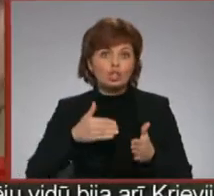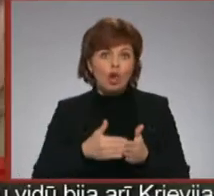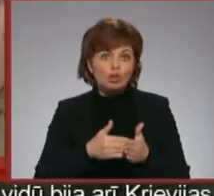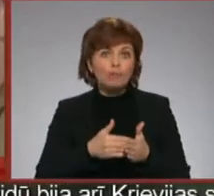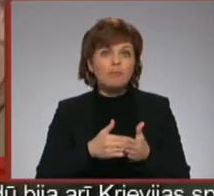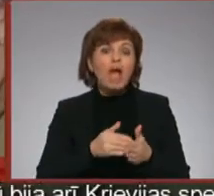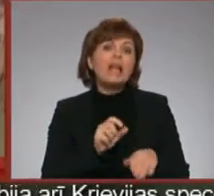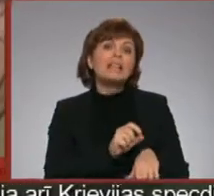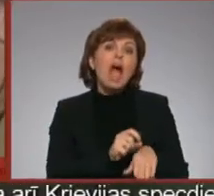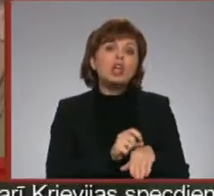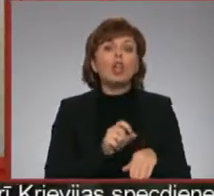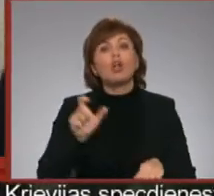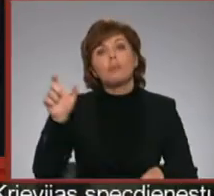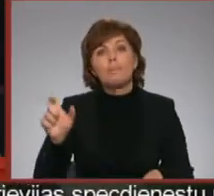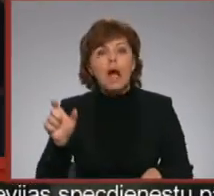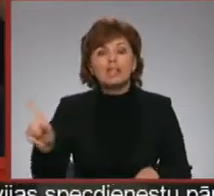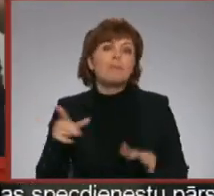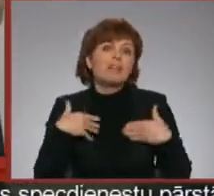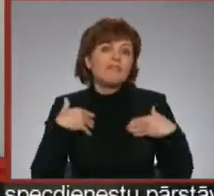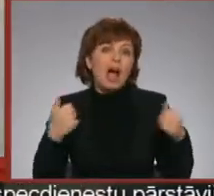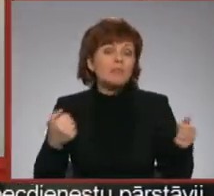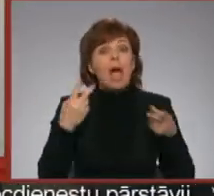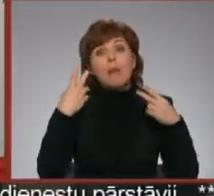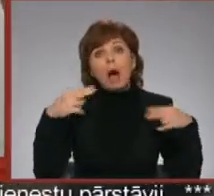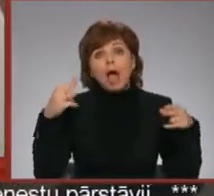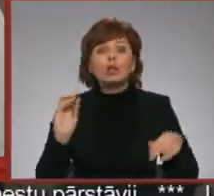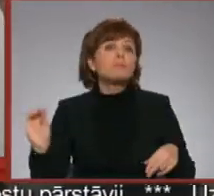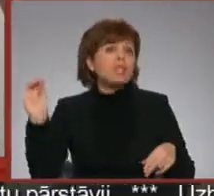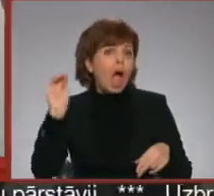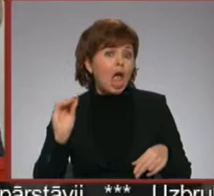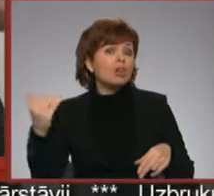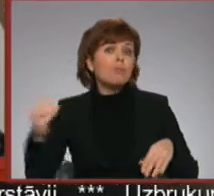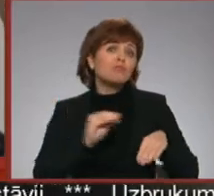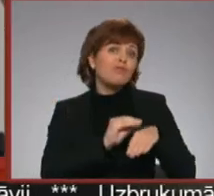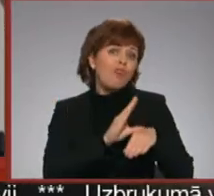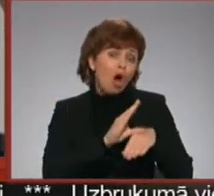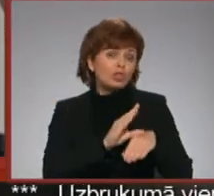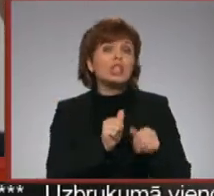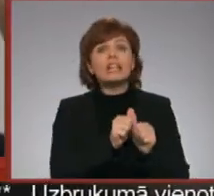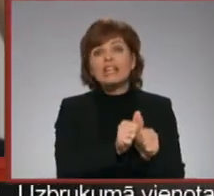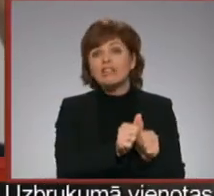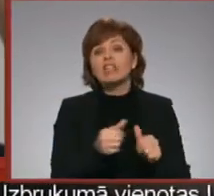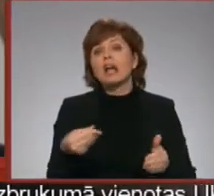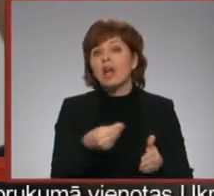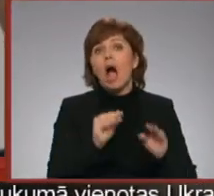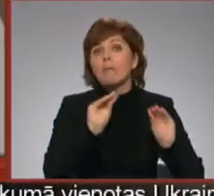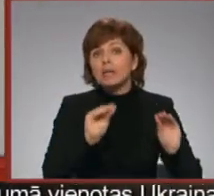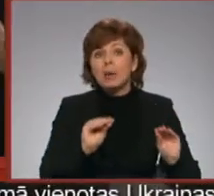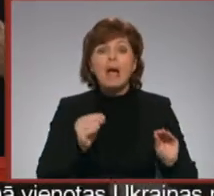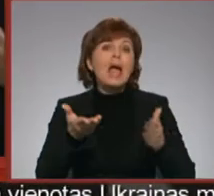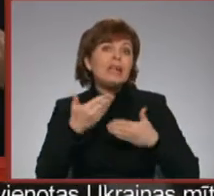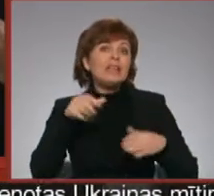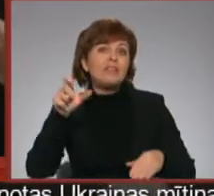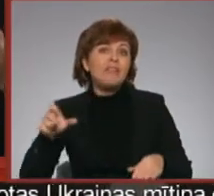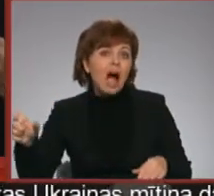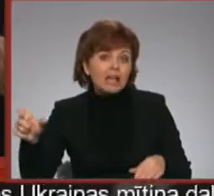neiroloģiskiem pacientiem ir ļoti veselīga. Lai cik arī moderns būtu Eiropas Savienības fondu līdzfinansētais aprīkojums, invalīdi peldbaseinu